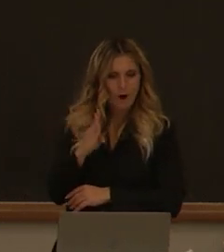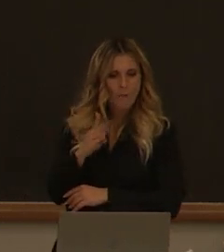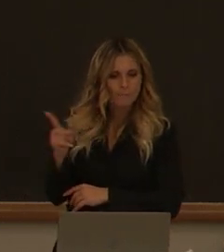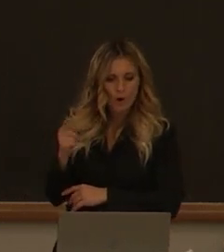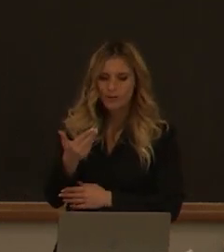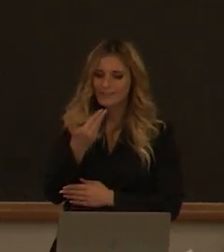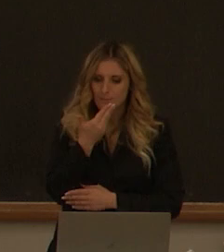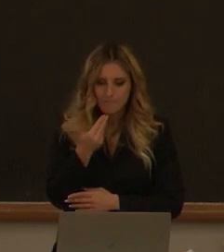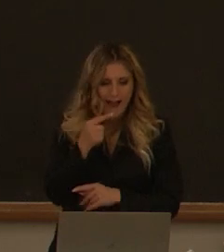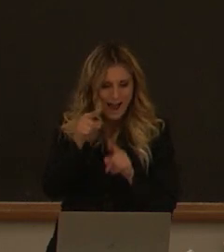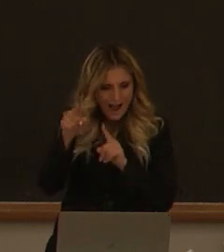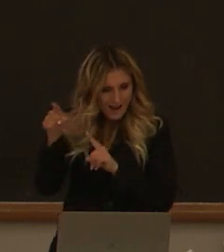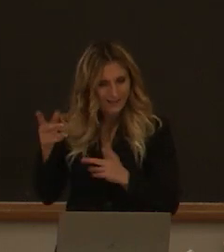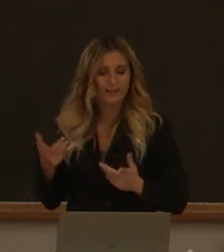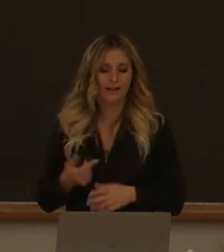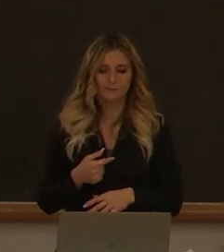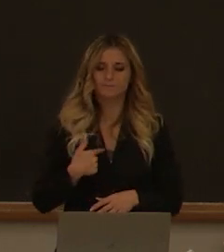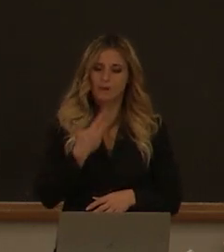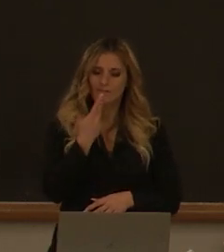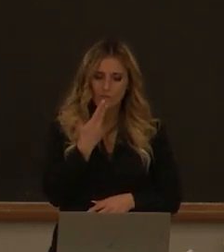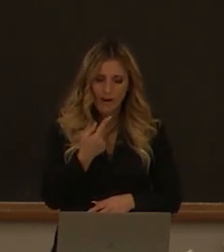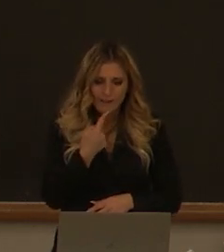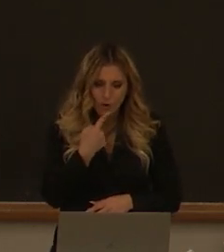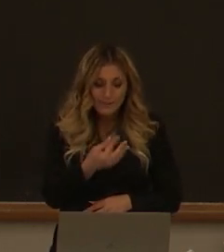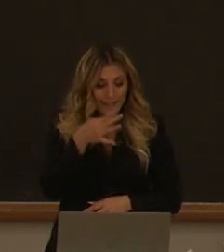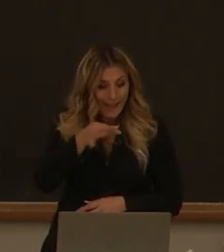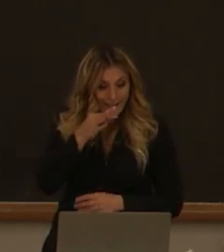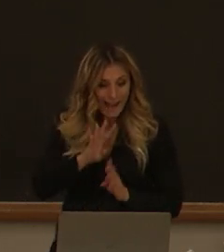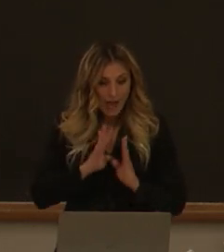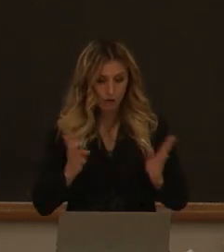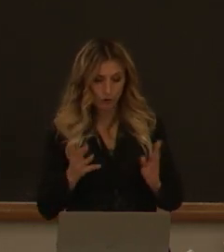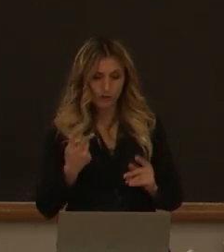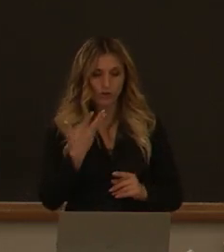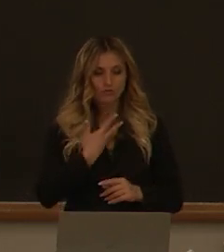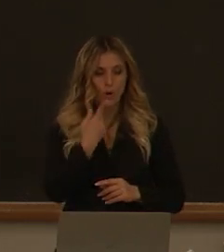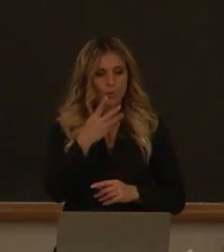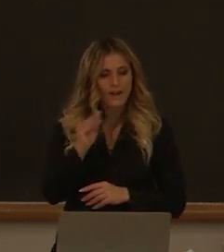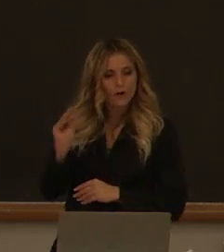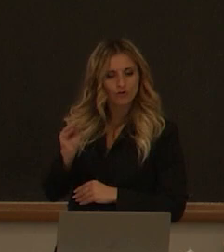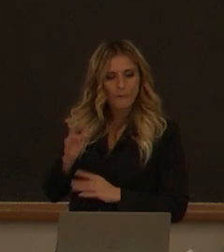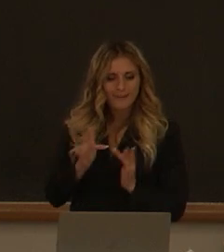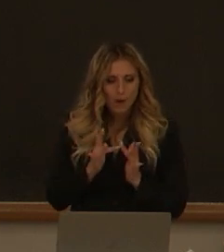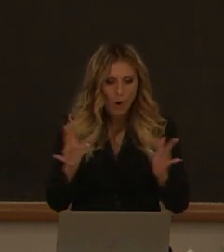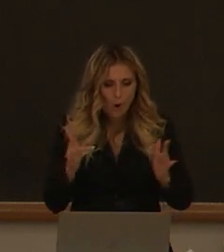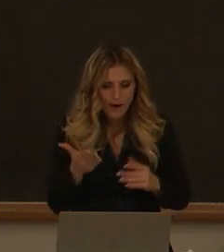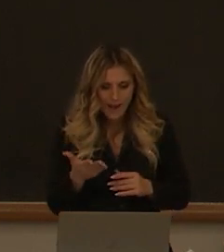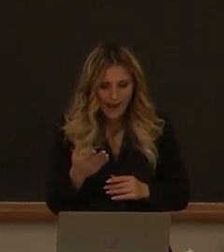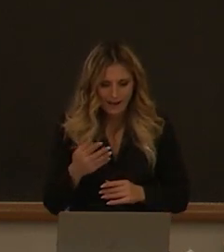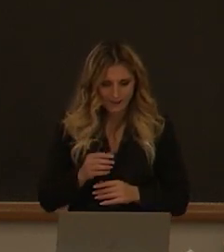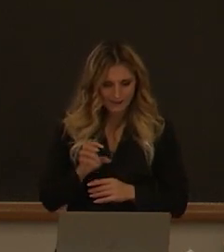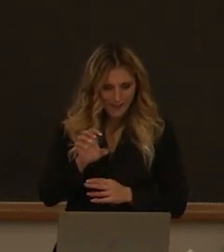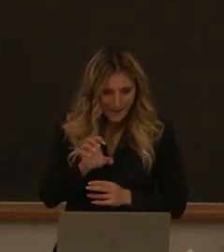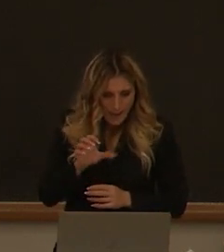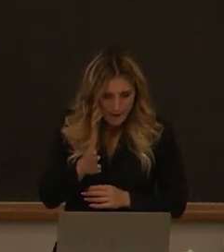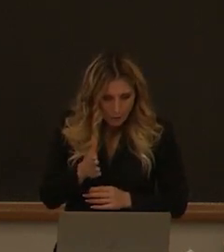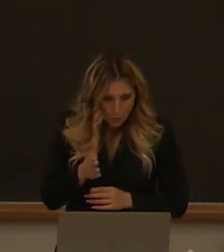enti principalmente coinvolti, volevo segnalare ai relatori che c'è una domanda online di Manuela Verini, credo